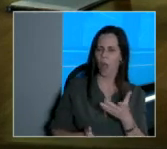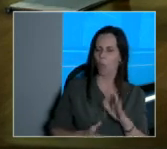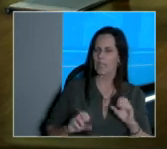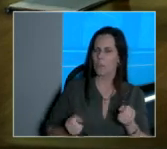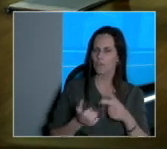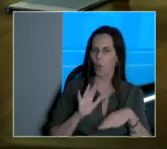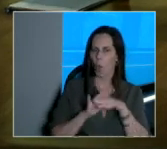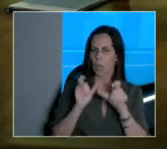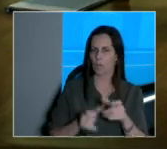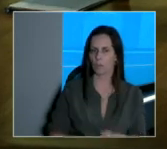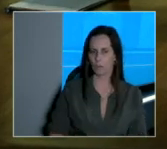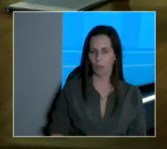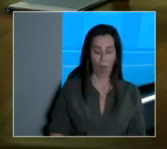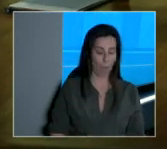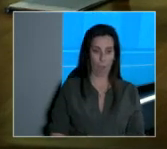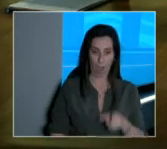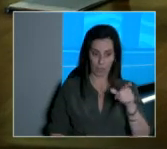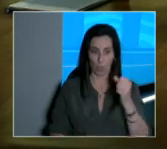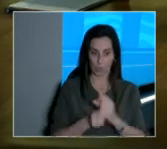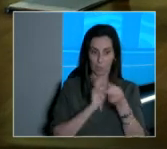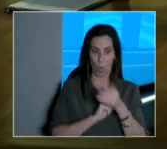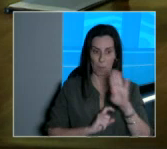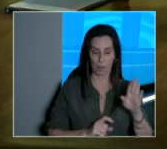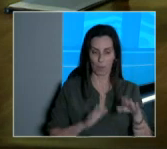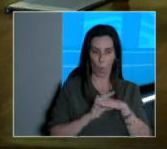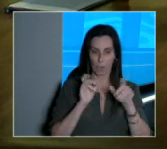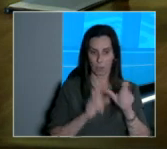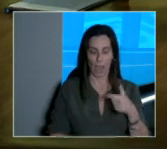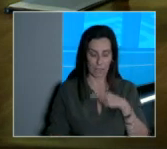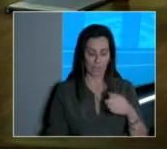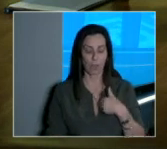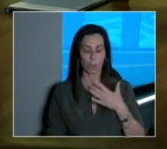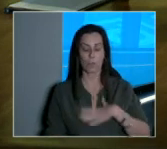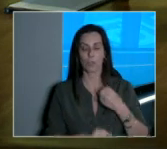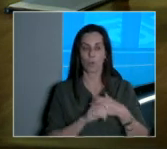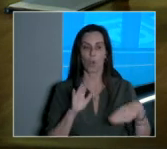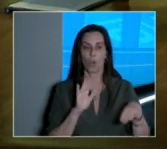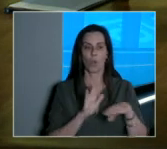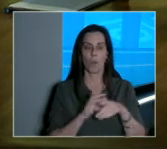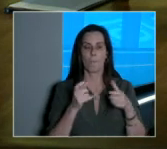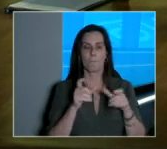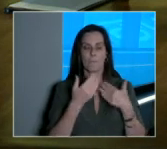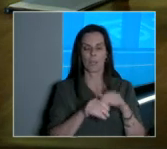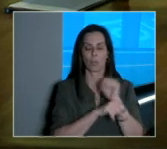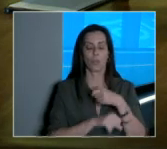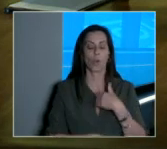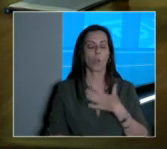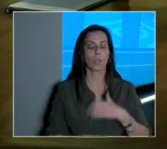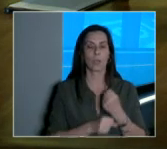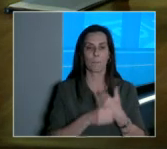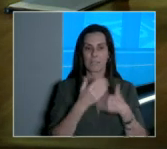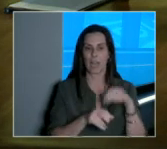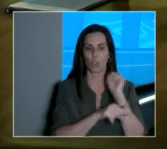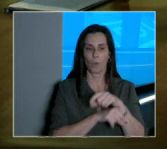מתאמץ בשביל זה? הוא לא מתאמץ בשביל זה בכלל. מה, אתם עושים את זה בשבילו? אני צריך את זה כי אני רוצה לחוקק את פסקת ההתגברות, אני רוצה לחוקק את